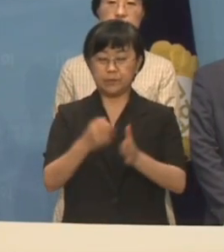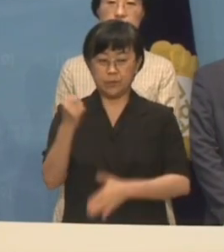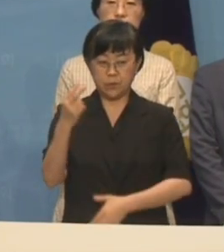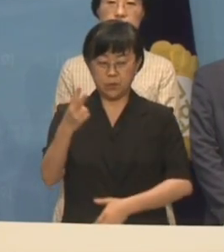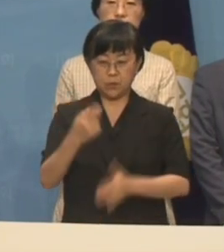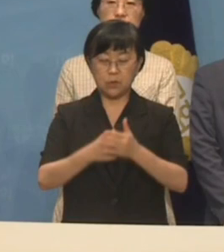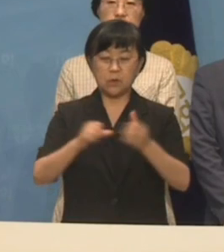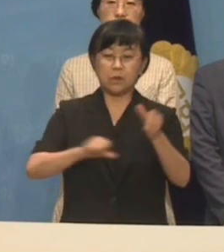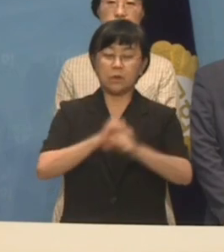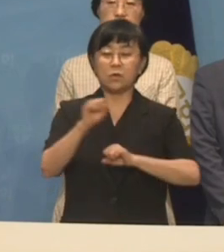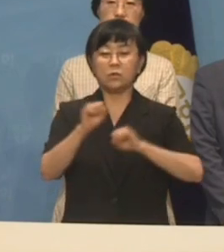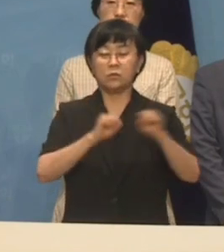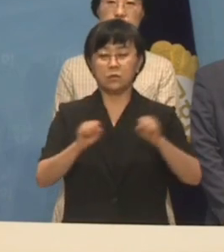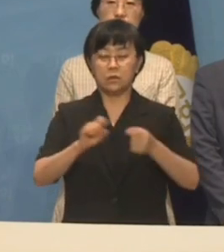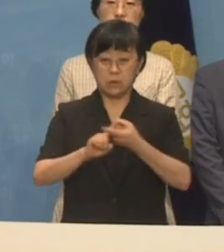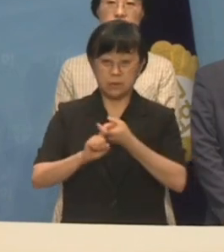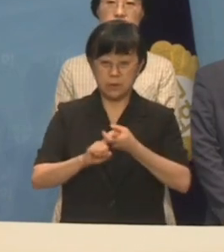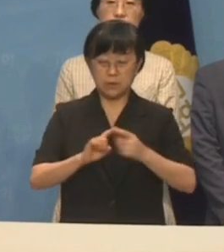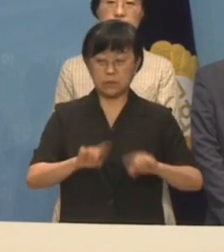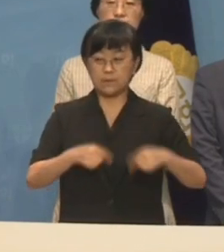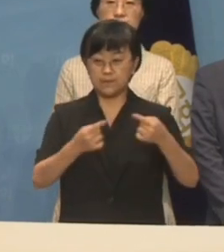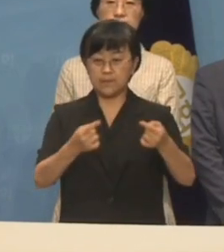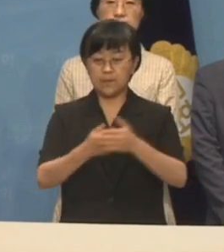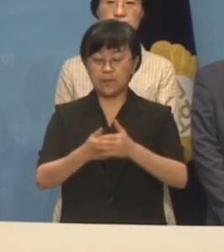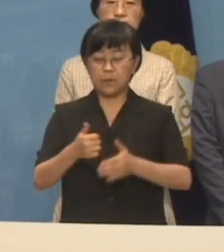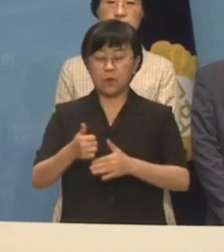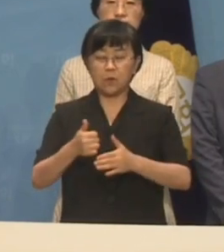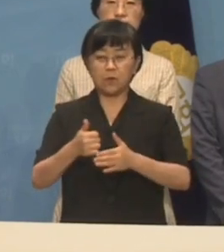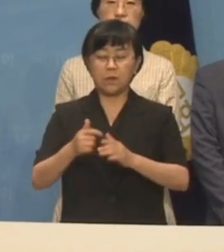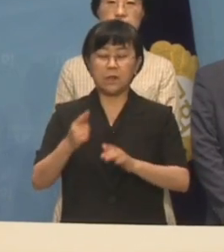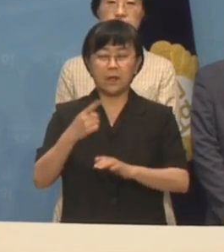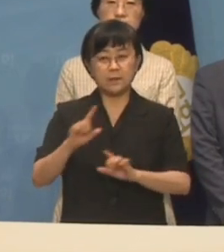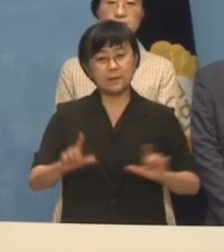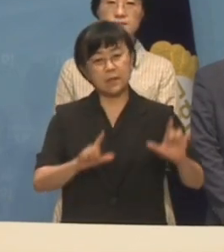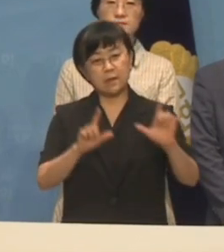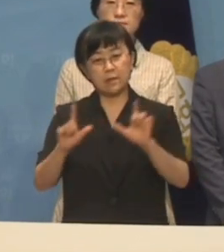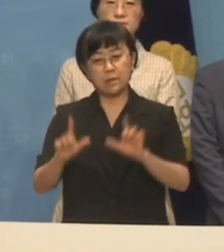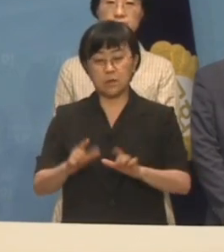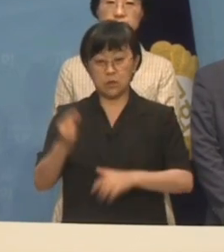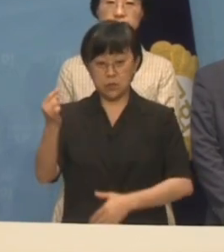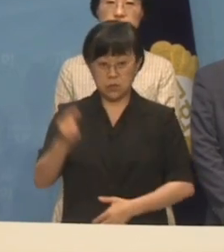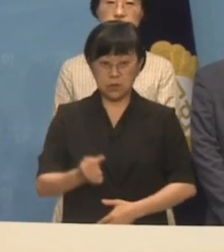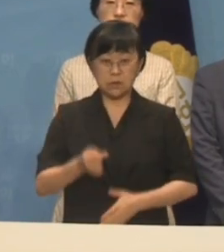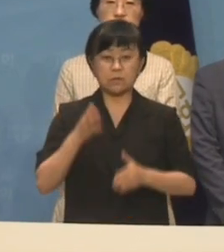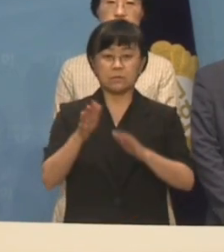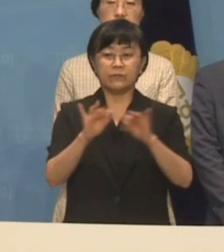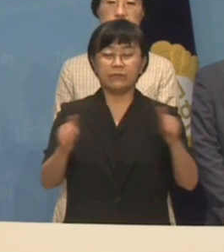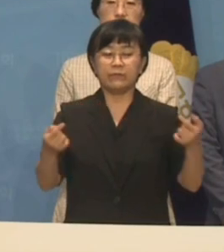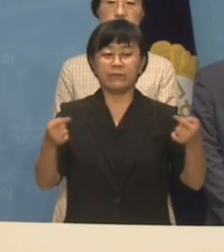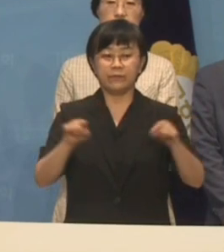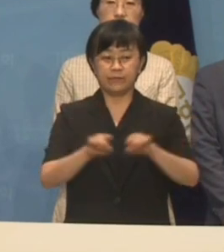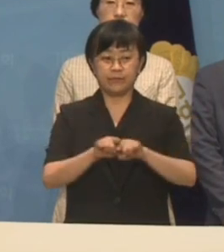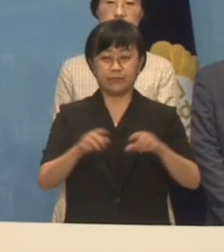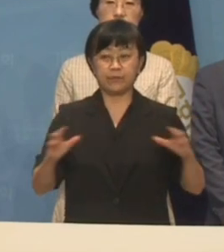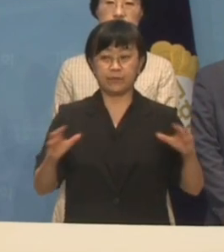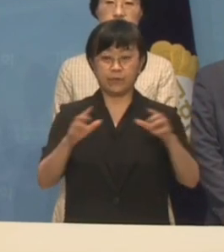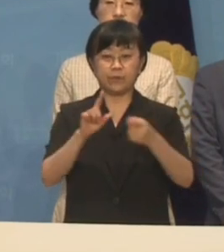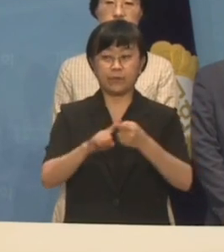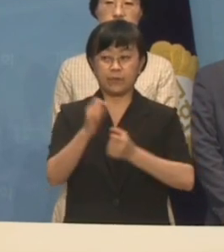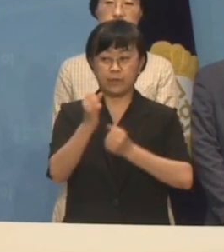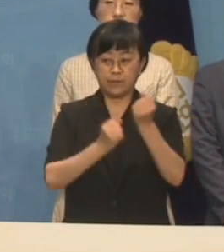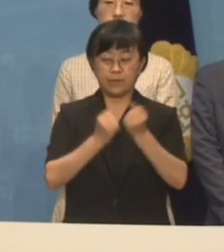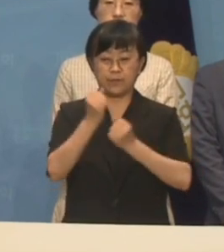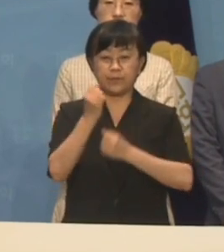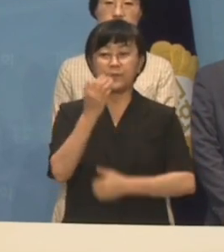또 환경운동연합에서도 오셨고 또 한살림에서도 오시는 등 많은 전문가들과 함께 오늘 이 자리에 왔다는